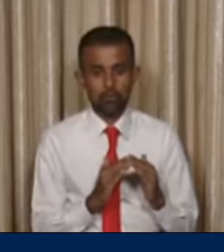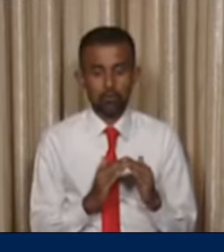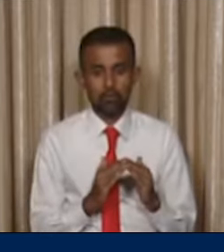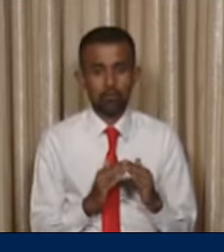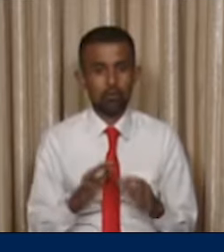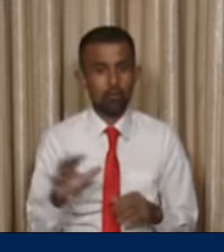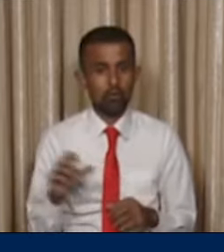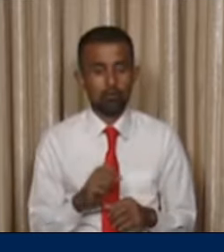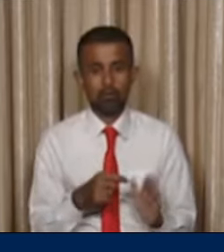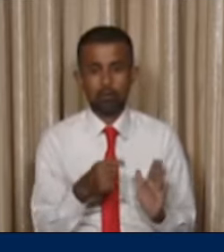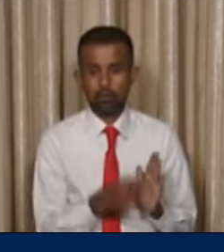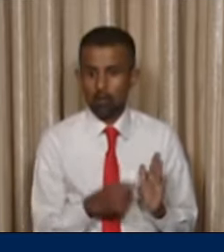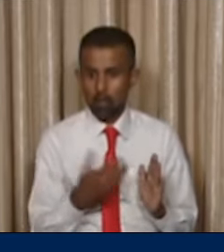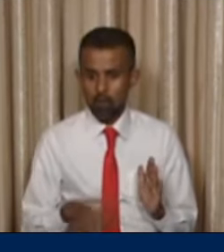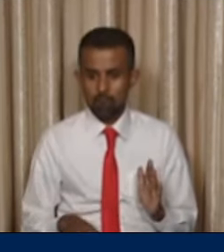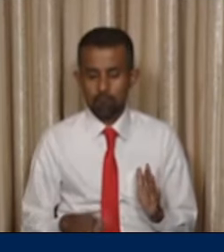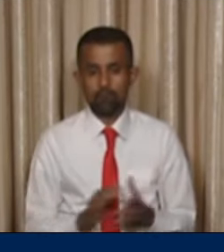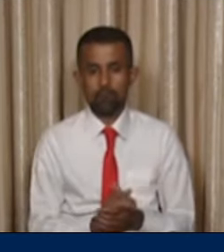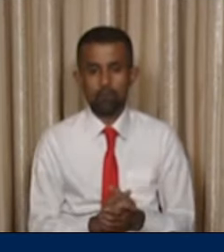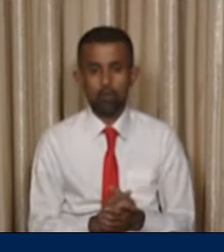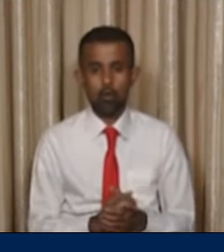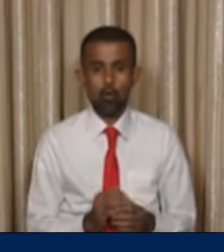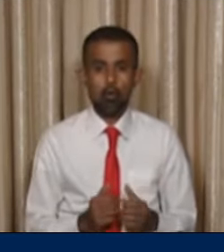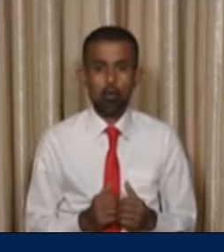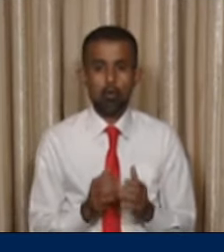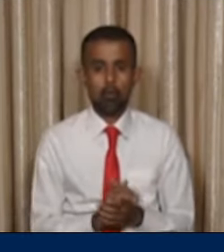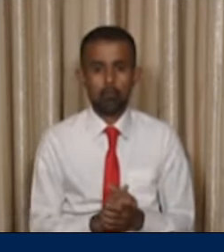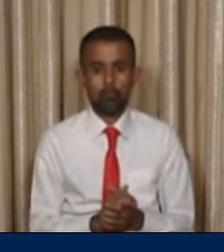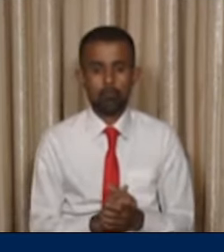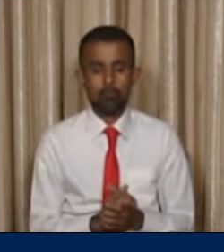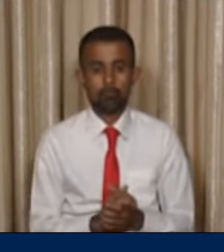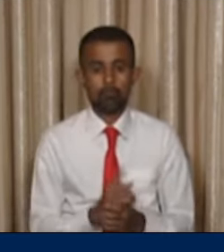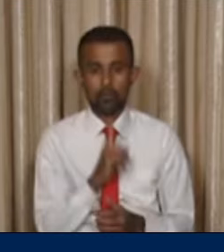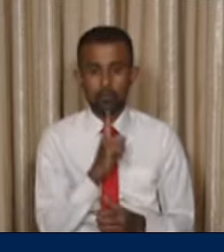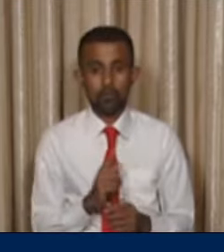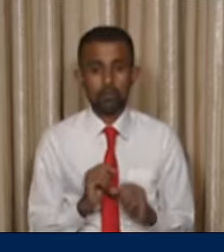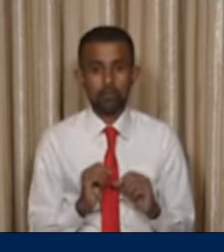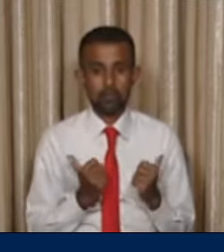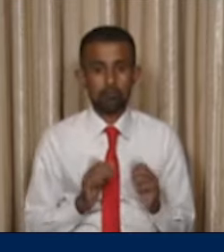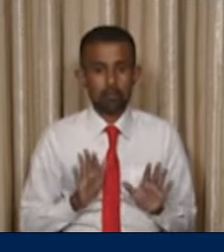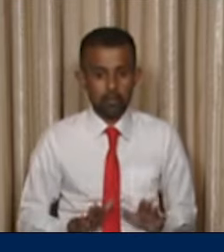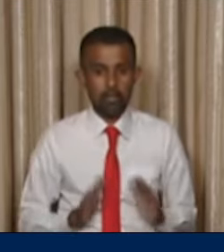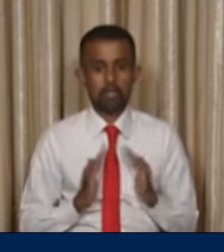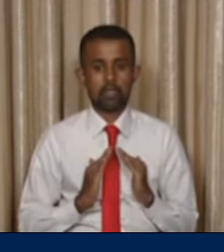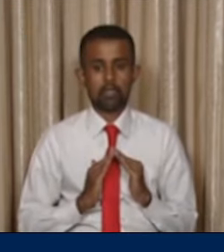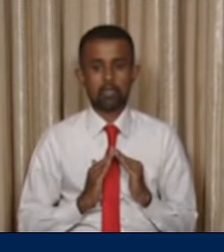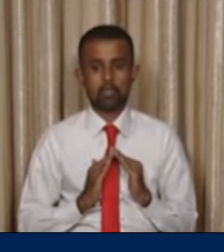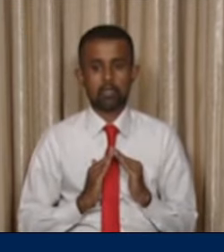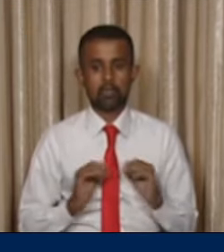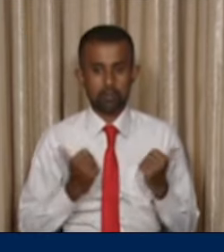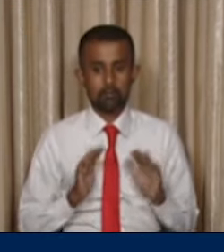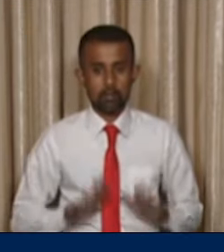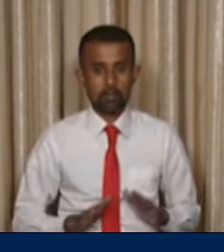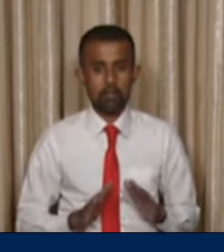කිව්වත් අස්සම් කරලා තියෙන්නේ owner occupied house. ඒ කියන්නේ ජීවත් වෙන ගෙදර. ජීවත්